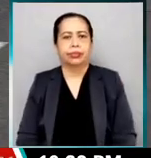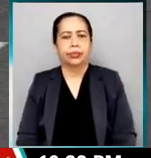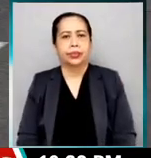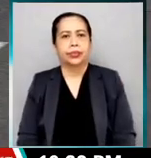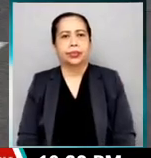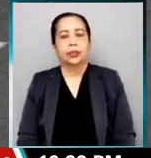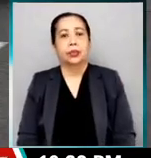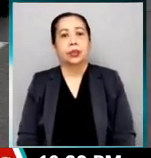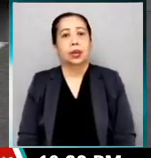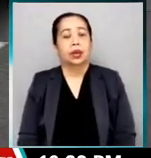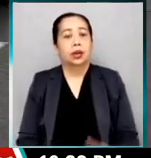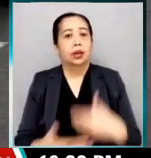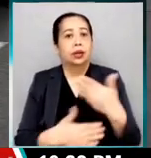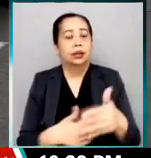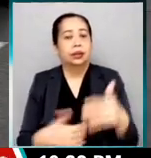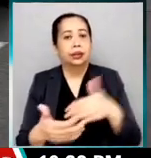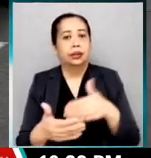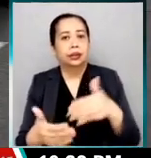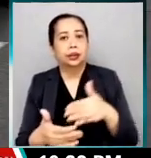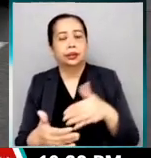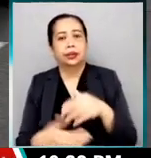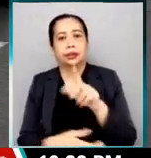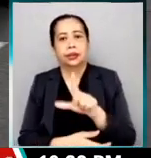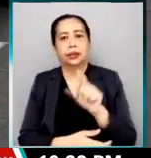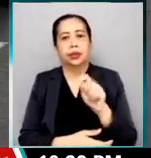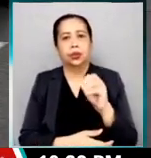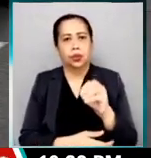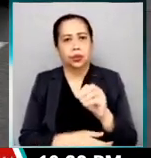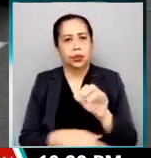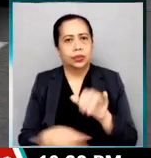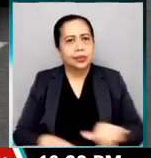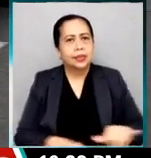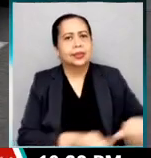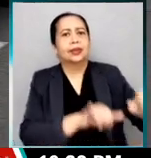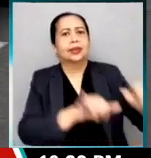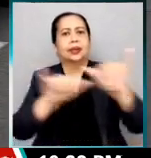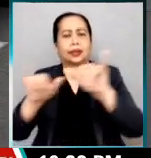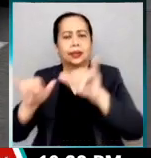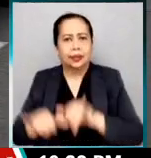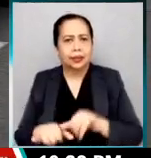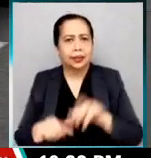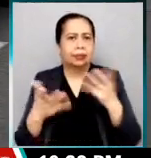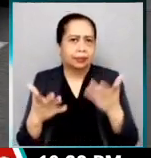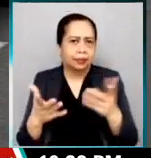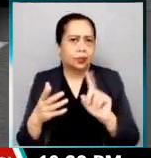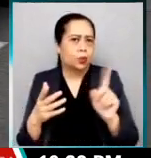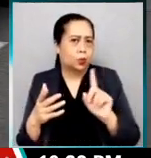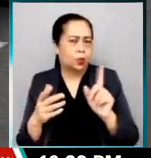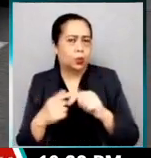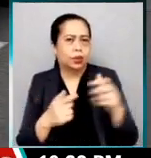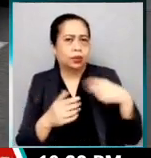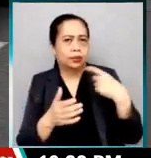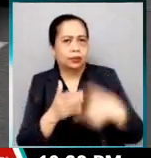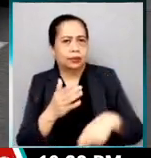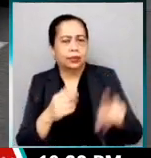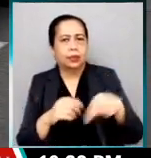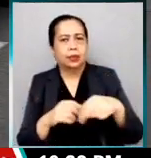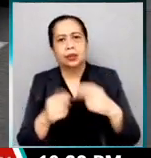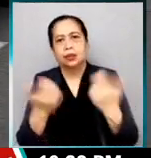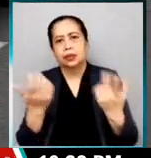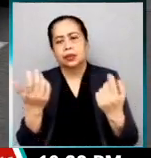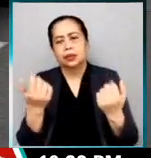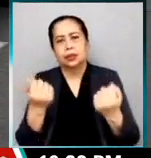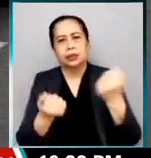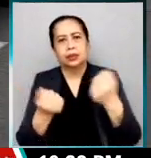Pinag-aaralan na ng Land Transportation Office na gawing pare-pareho na lang o standardized ang singil ng mga driving schools. Hindi